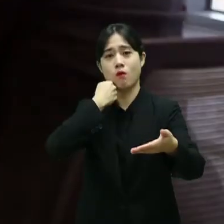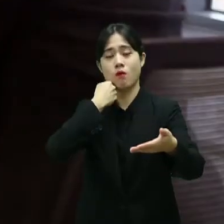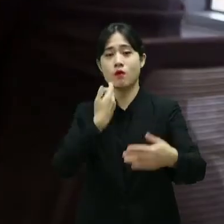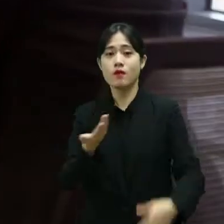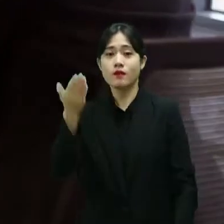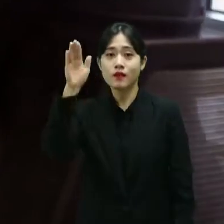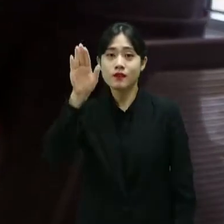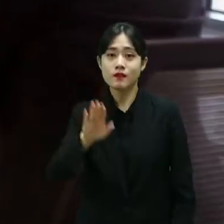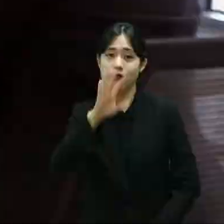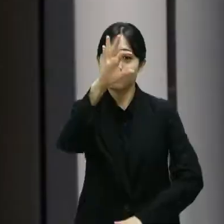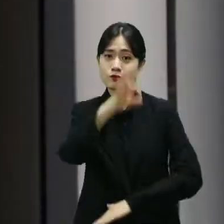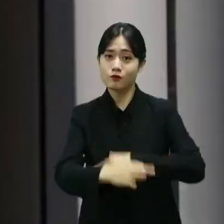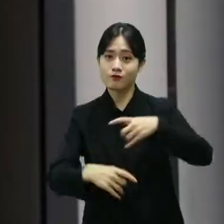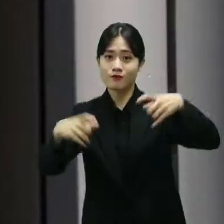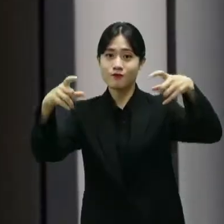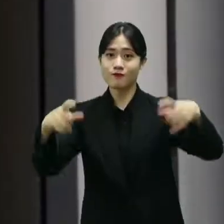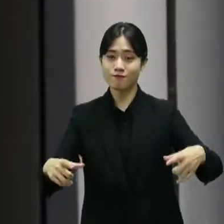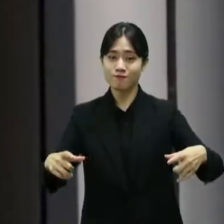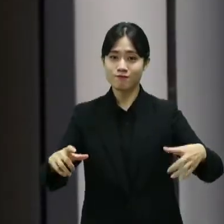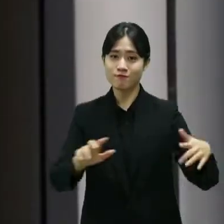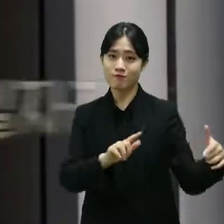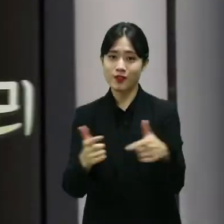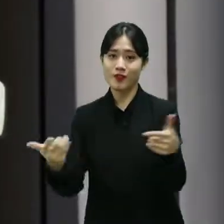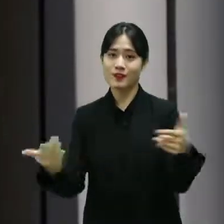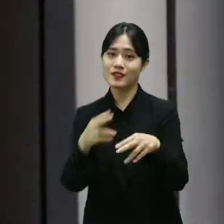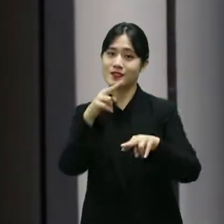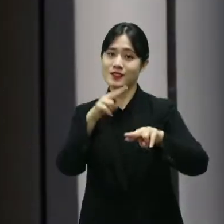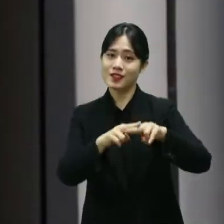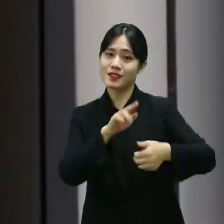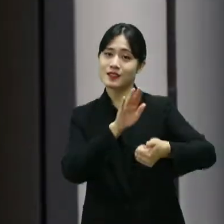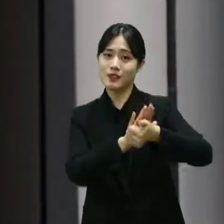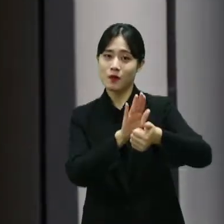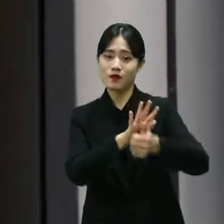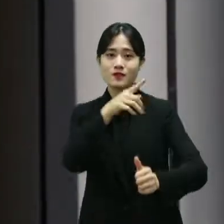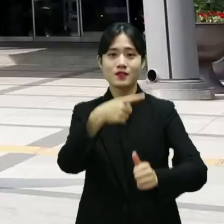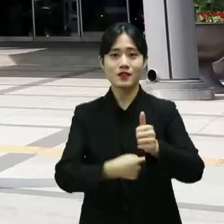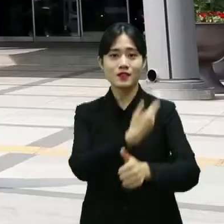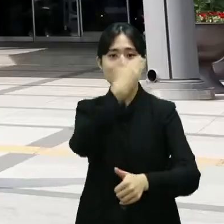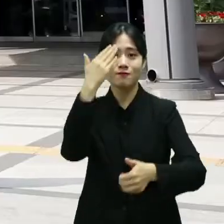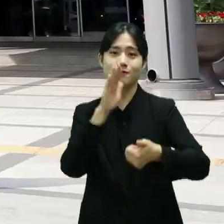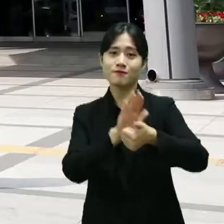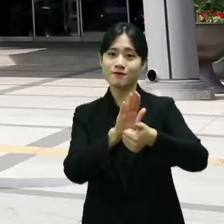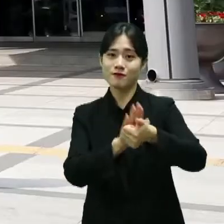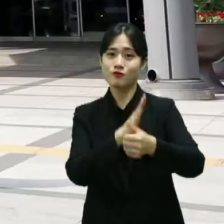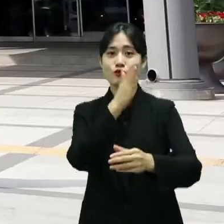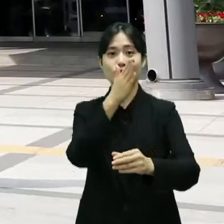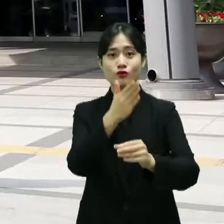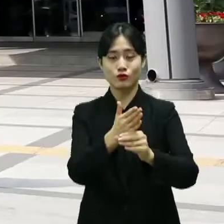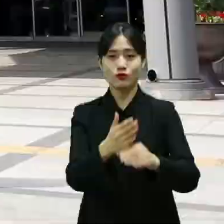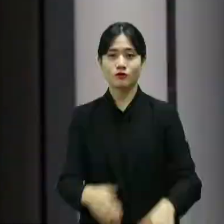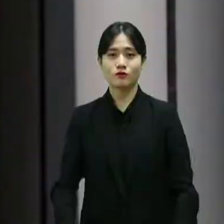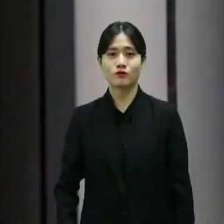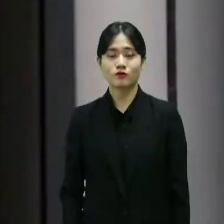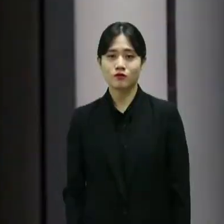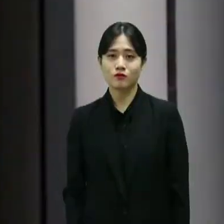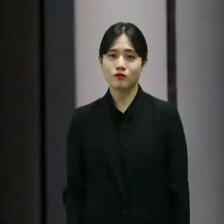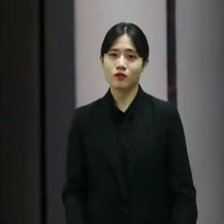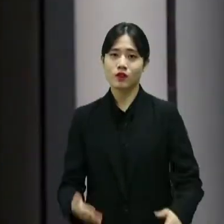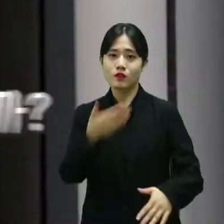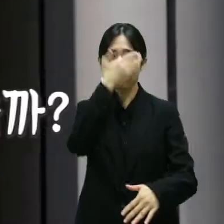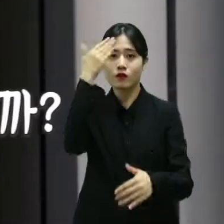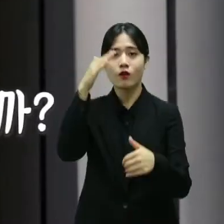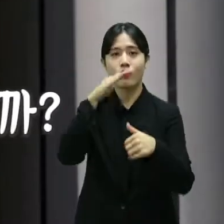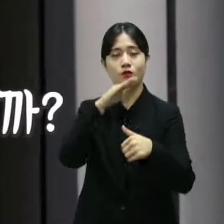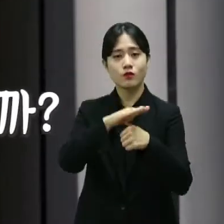어렵습니다. 그런데 바로 이곳 서구는 다양한 일자리 지원을 통해 우리 청년들을 지원해주고 있습니다. 어떻게 하면